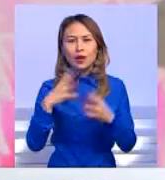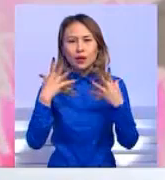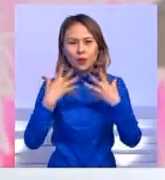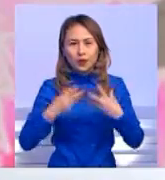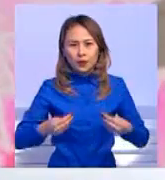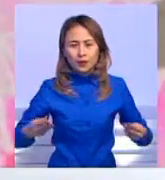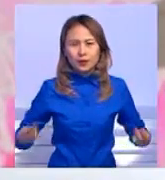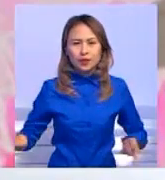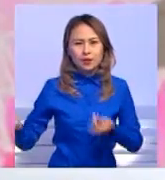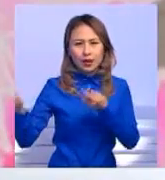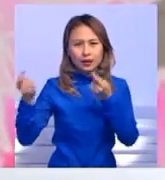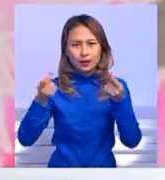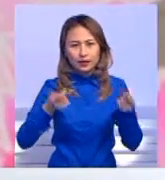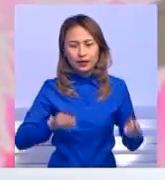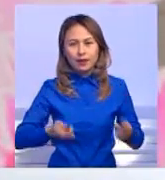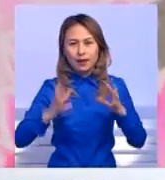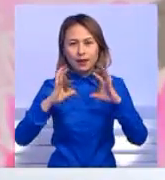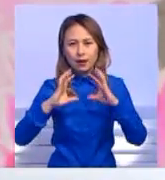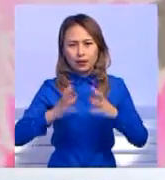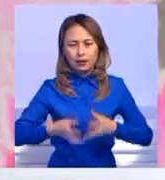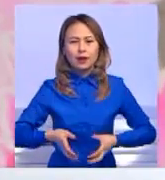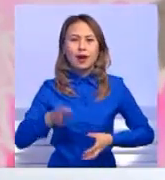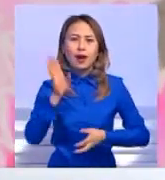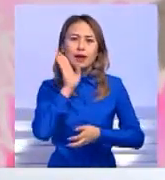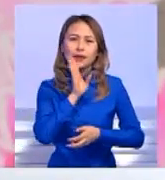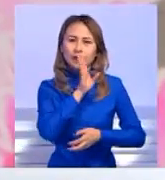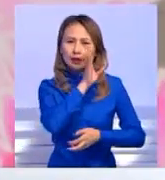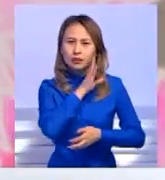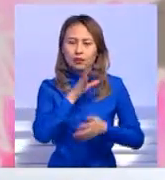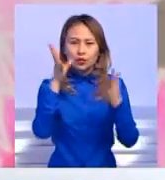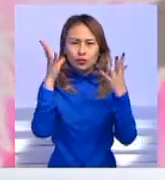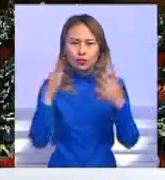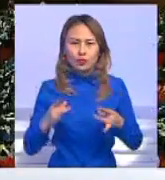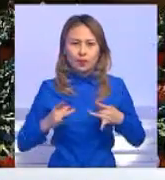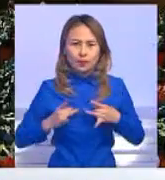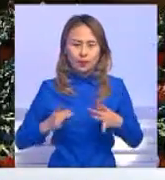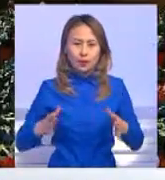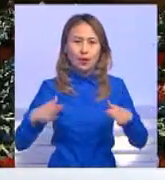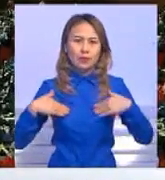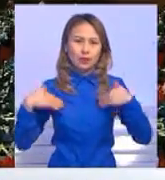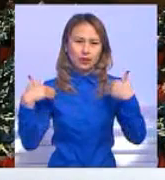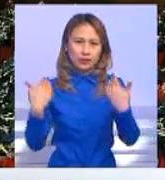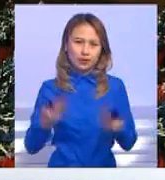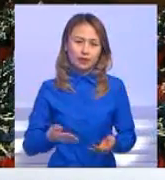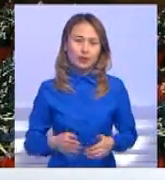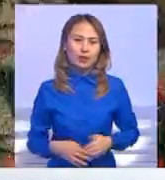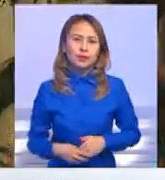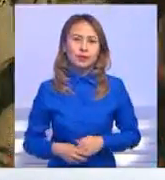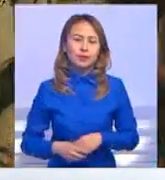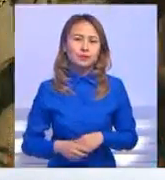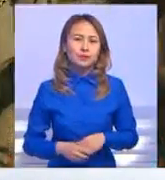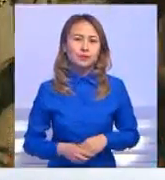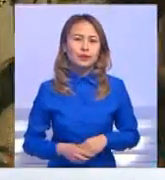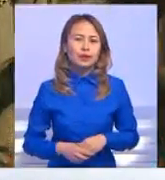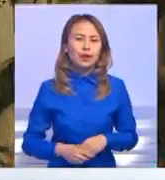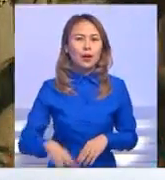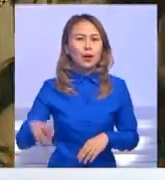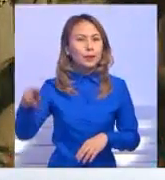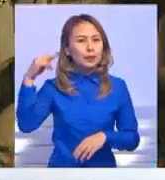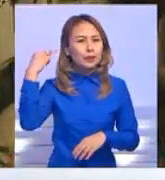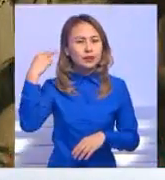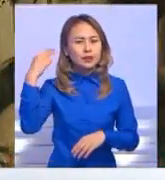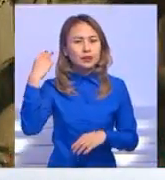ала келген халықаралық әйелдер күні тамаша мерекемен шын жүрегімнен құттықтаймын. Президенттің 5